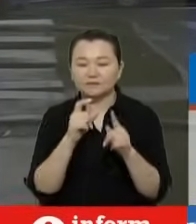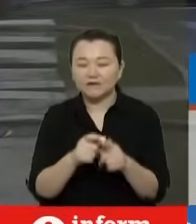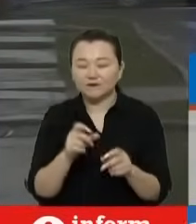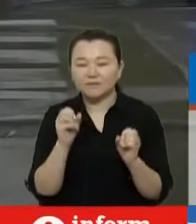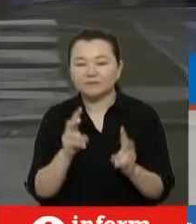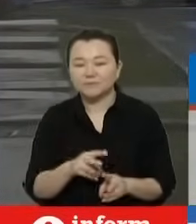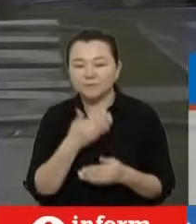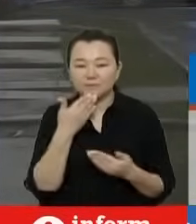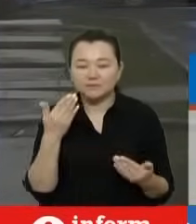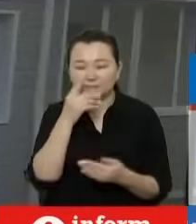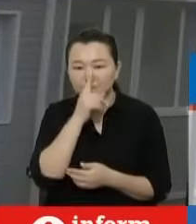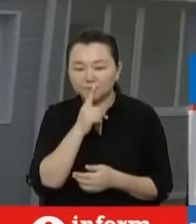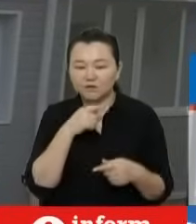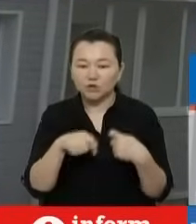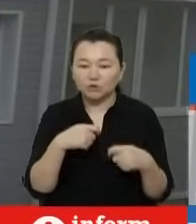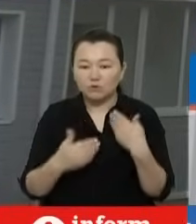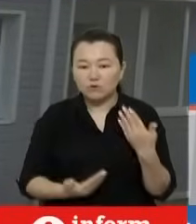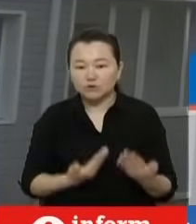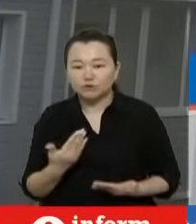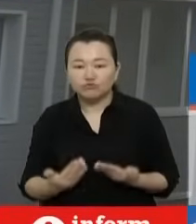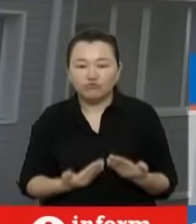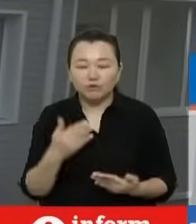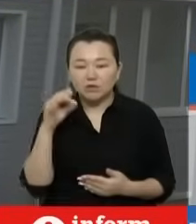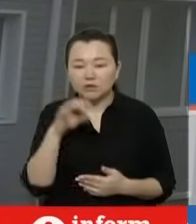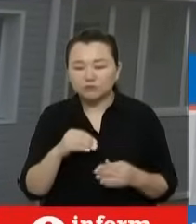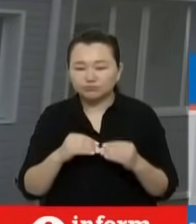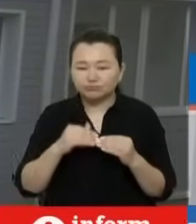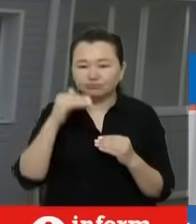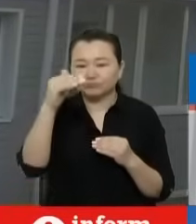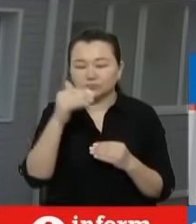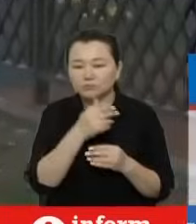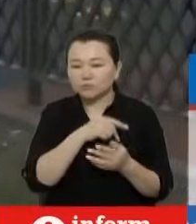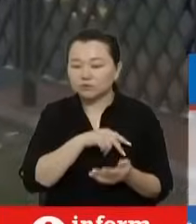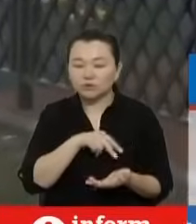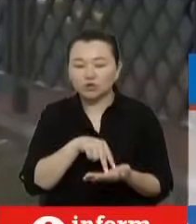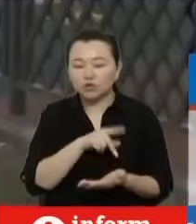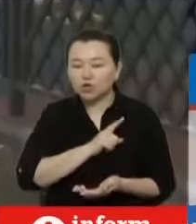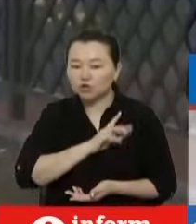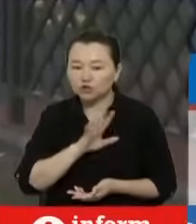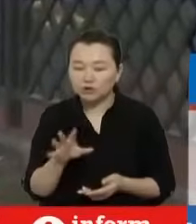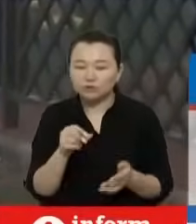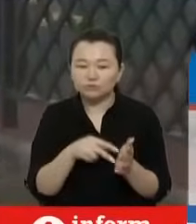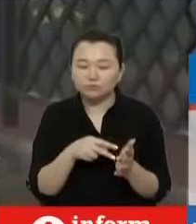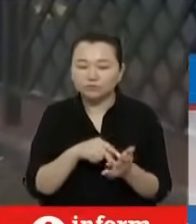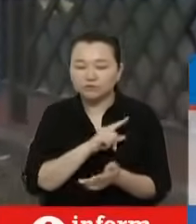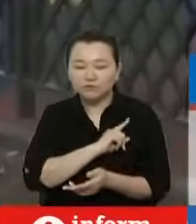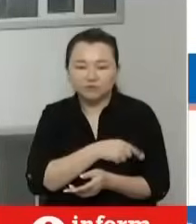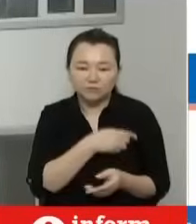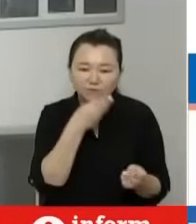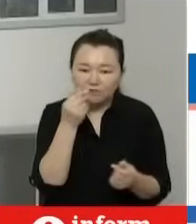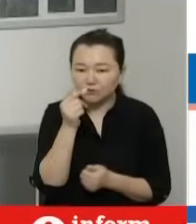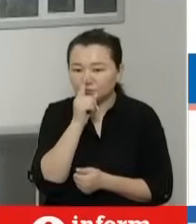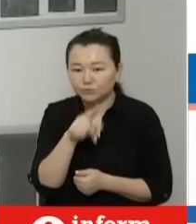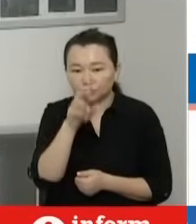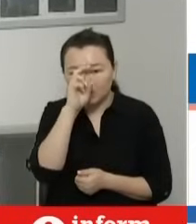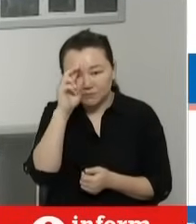экспертов, в последние месяцы рынок оживает. При этом резких скачков цен не ожидается. На стоимость сильно не повлияют даже новые госпрограммы,